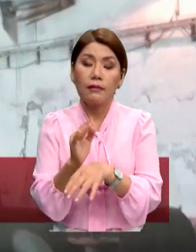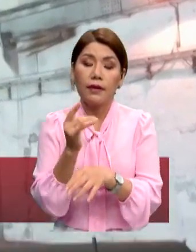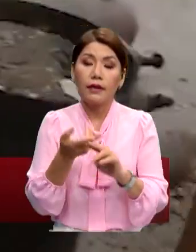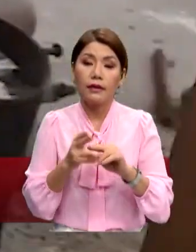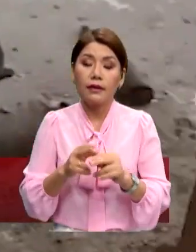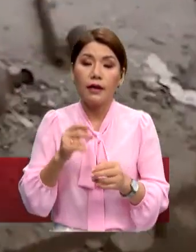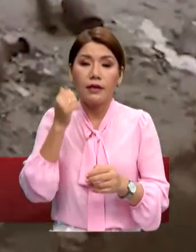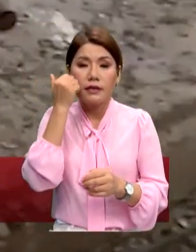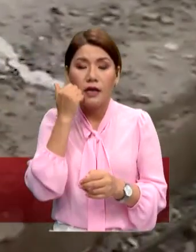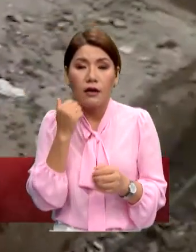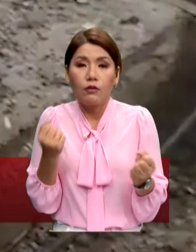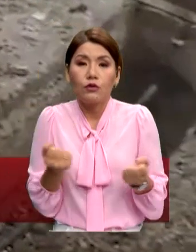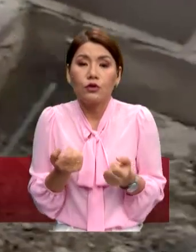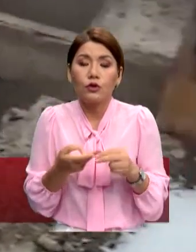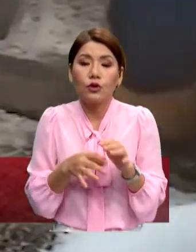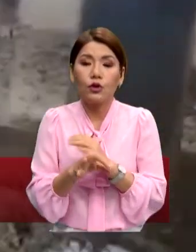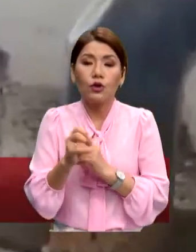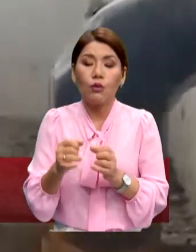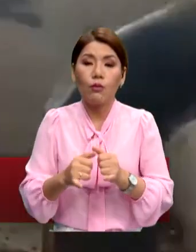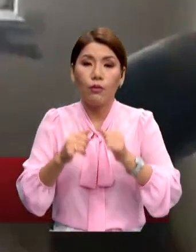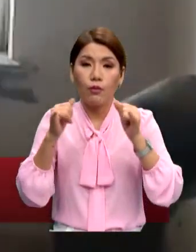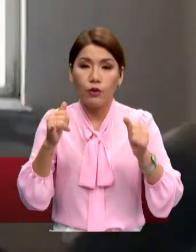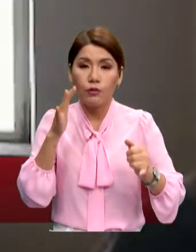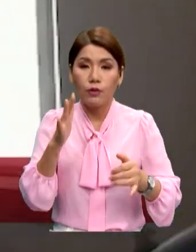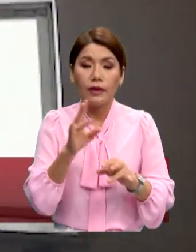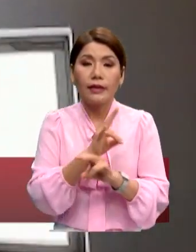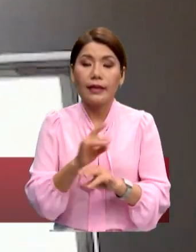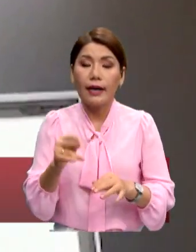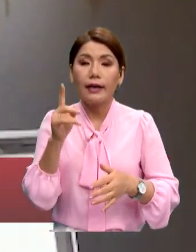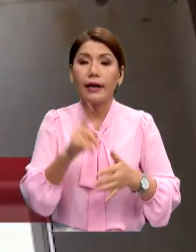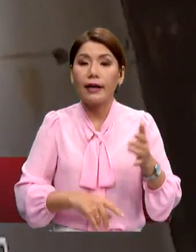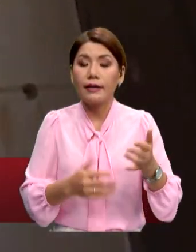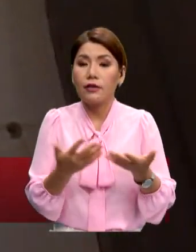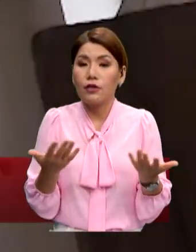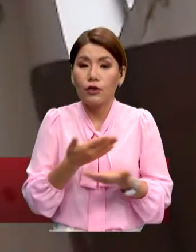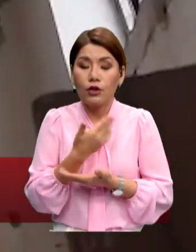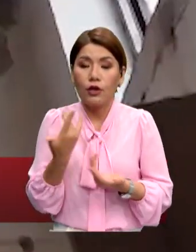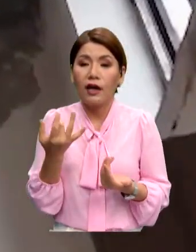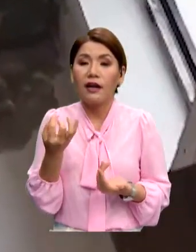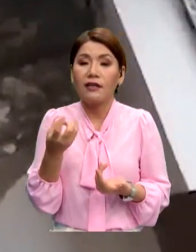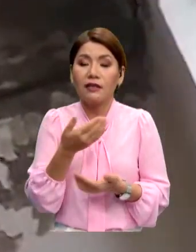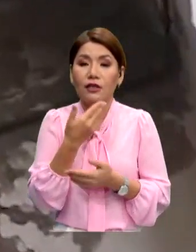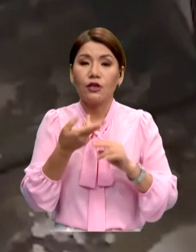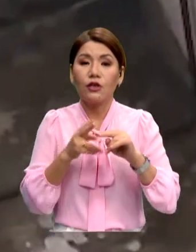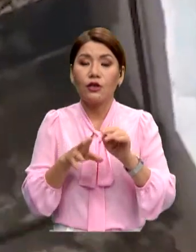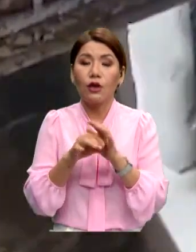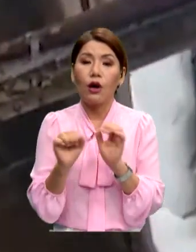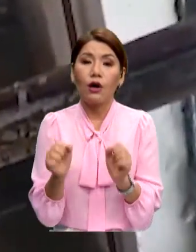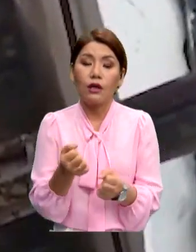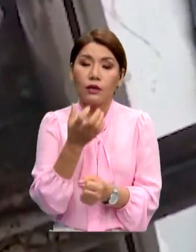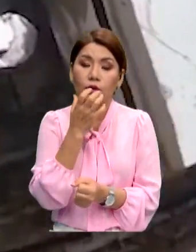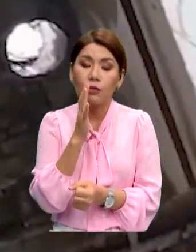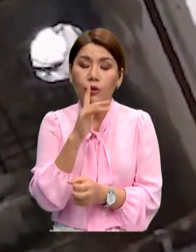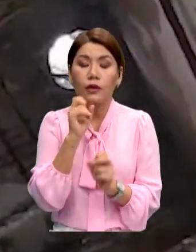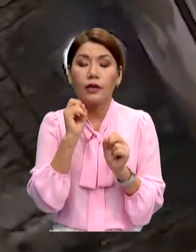на старое оборудование однозначно увеличится. Нет никаких гарантий, что поселок сможет без авралов пережить холода.